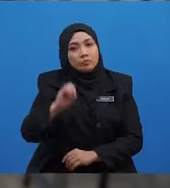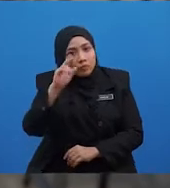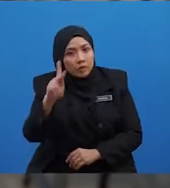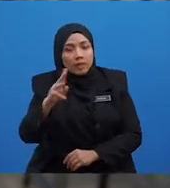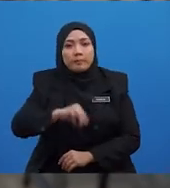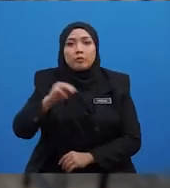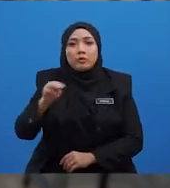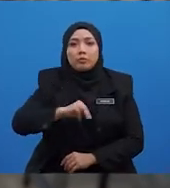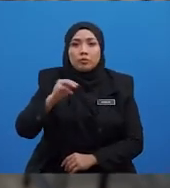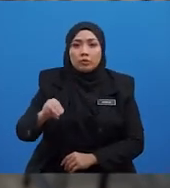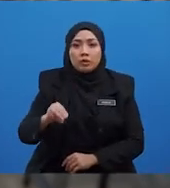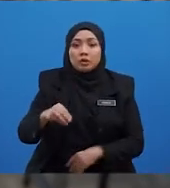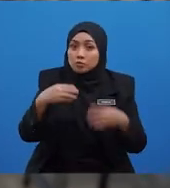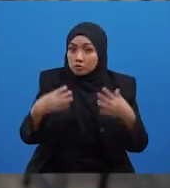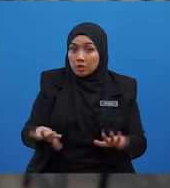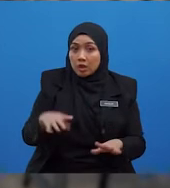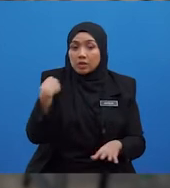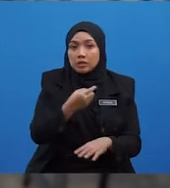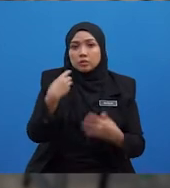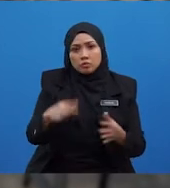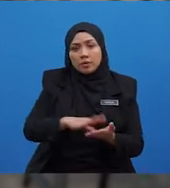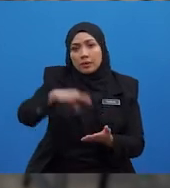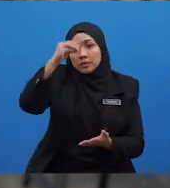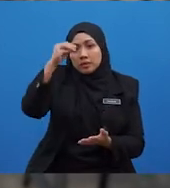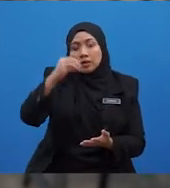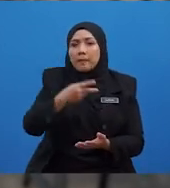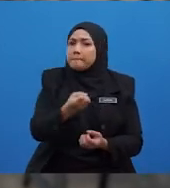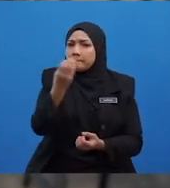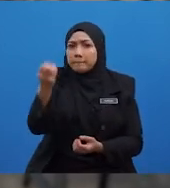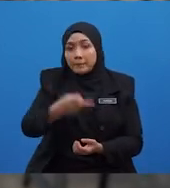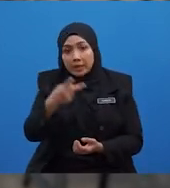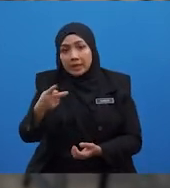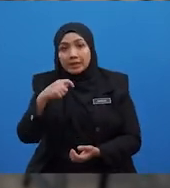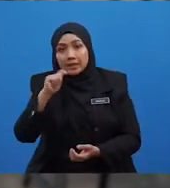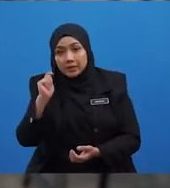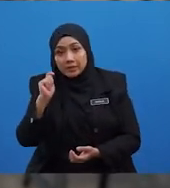Baiklah, murid-murid. Setelah kita pelajari beberapa perkara tadi,